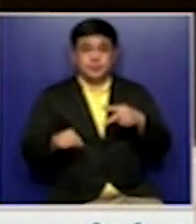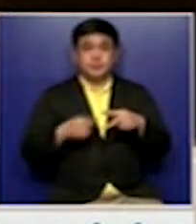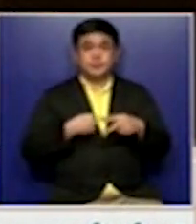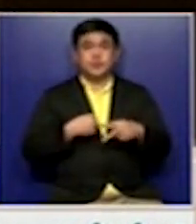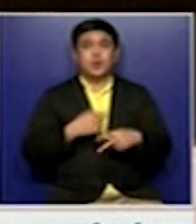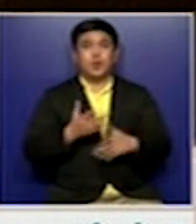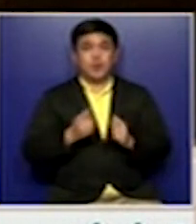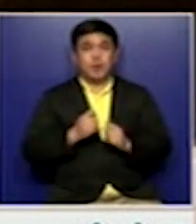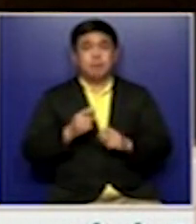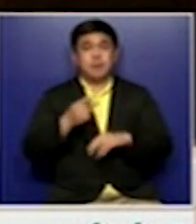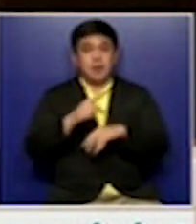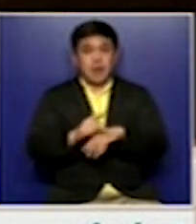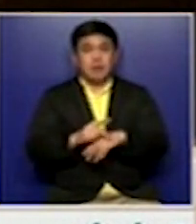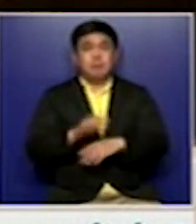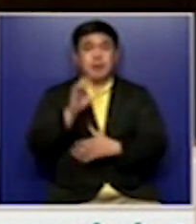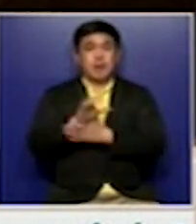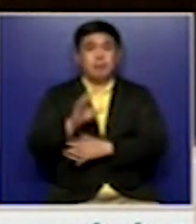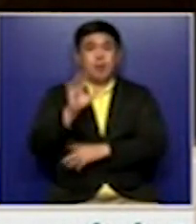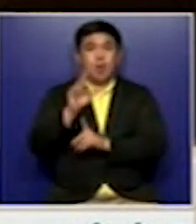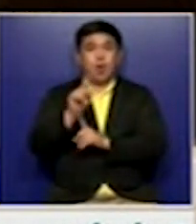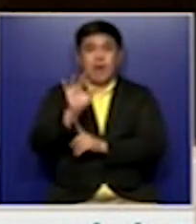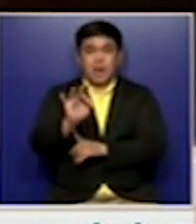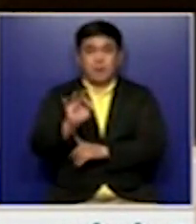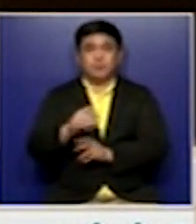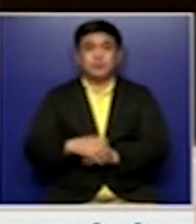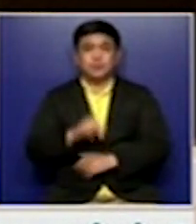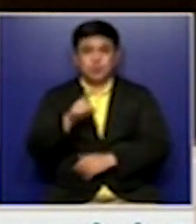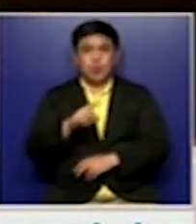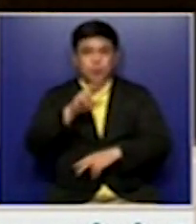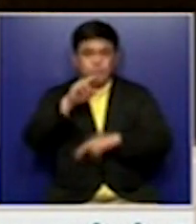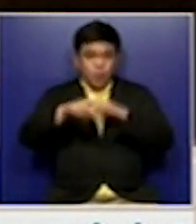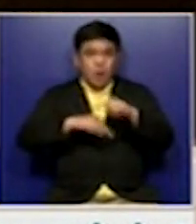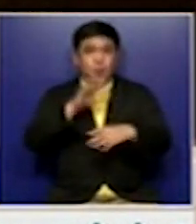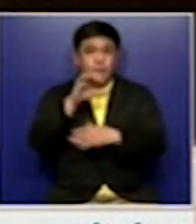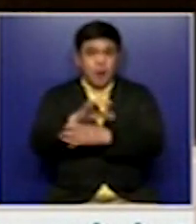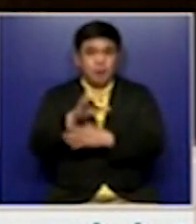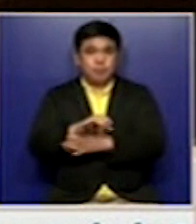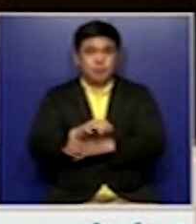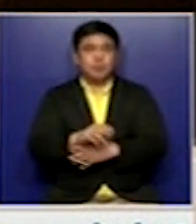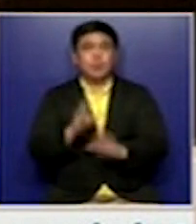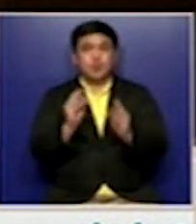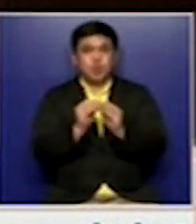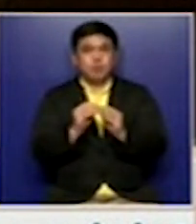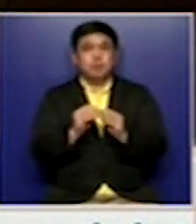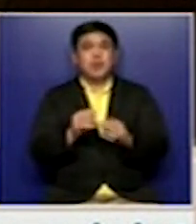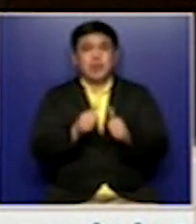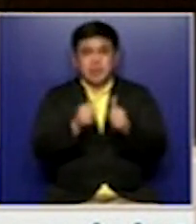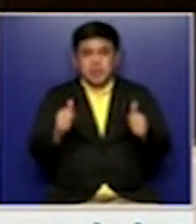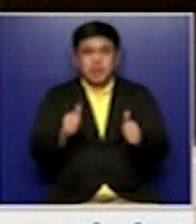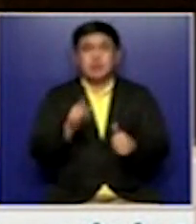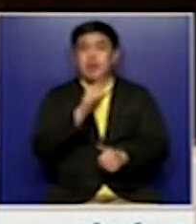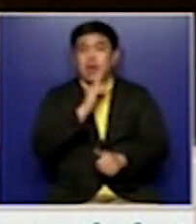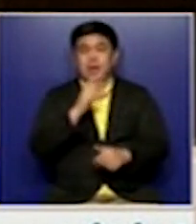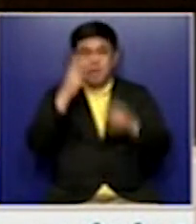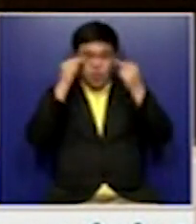ผมขออนุญาตประท้วงท่านประธานตามข้อบังคับข้อ9ครับท่านประธานต้องควบคุมการประชุมให้ที่ประชุมแห่งนี้เป็นไปด้วยดีครับท่านนายกรัฐมนต